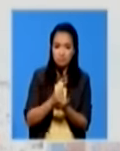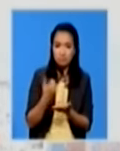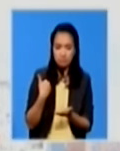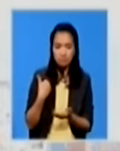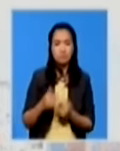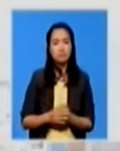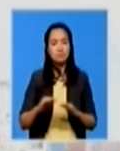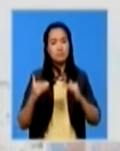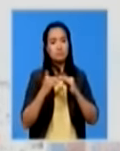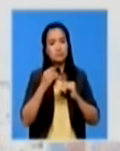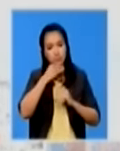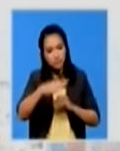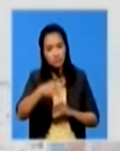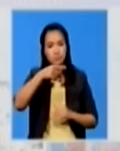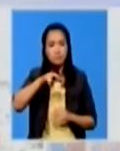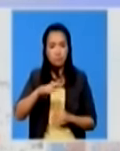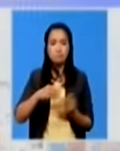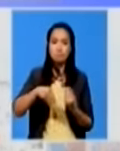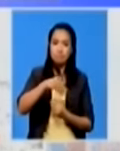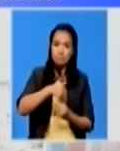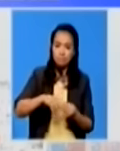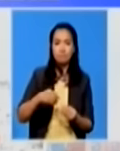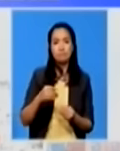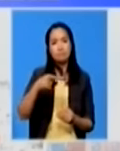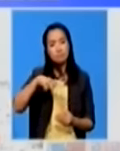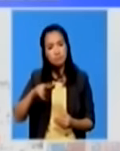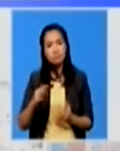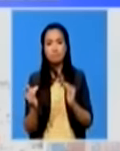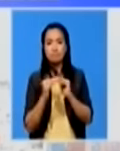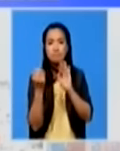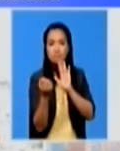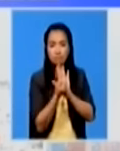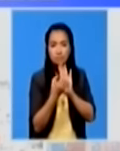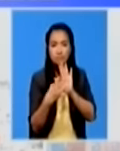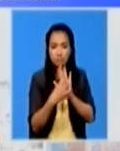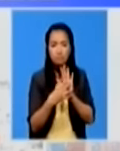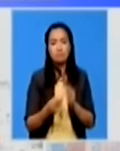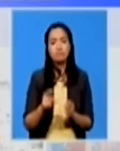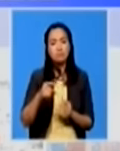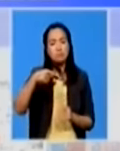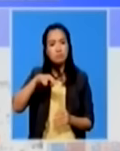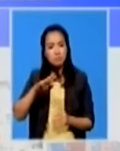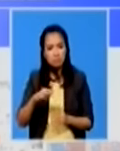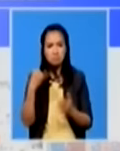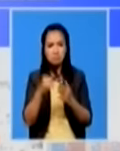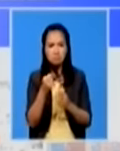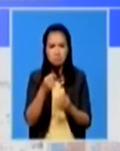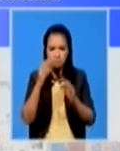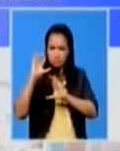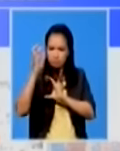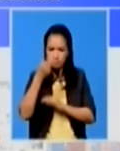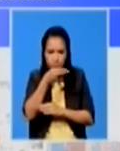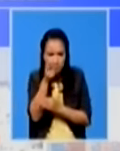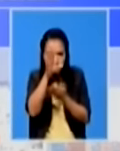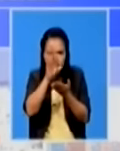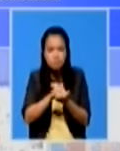ทะเลพรบหลักประกันทางธุรกิจพรบลิขสิทธิ์การเอาผิดการลอบถ่ายวิดีโอในโรงภาพยนตร์พรบการยาง